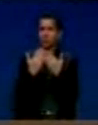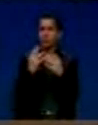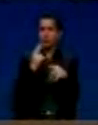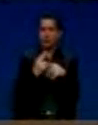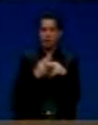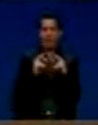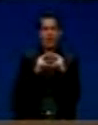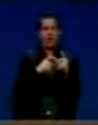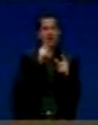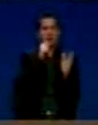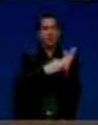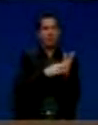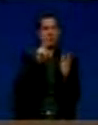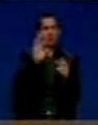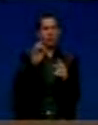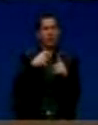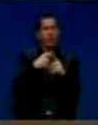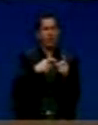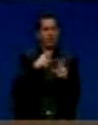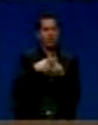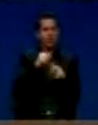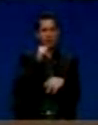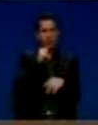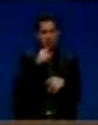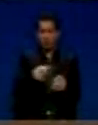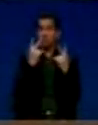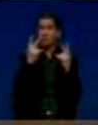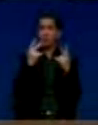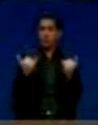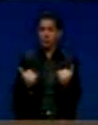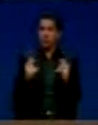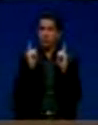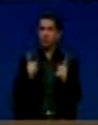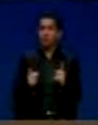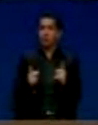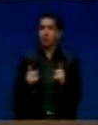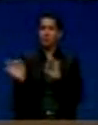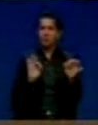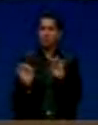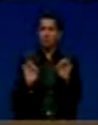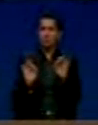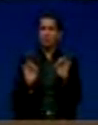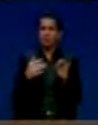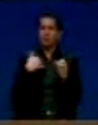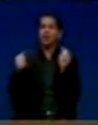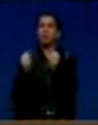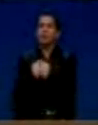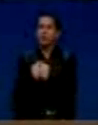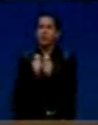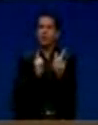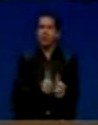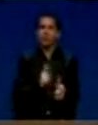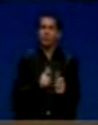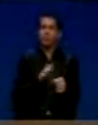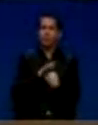Vokshit, Xhemal Kadrës e dëshmorëve të tjerë? Dhe a nuk do të duhej që edhe sot ta kemi gatishmërinë e njëjtë që të solidarizohemi në një luftë të mundshme